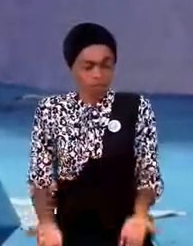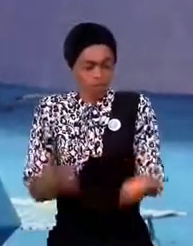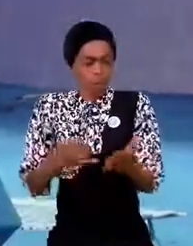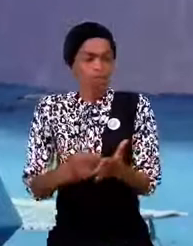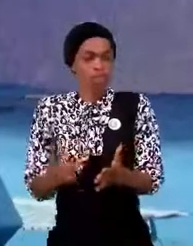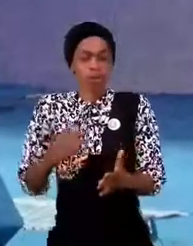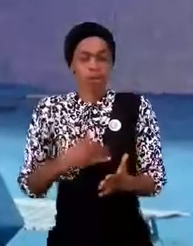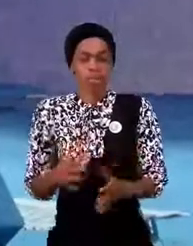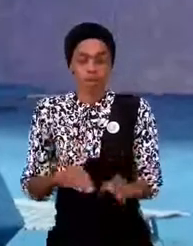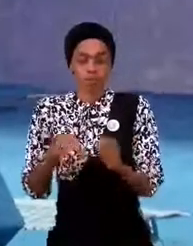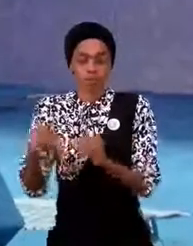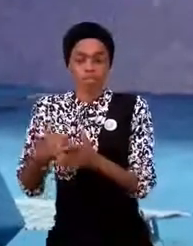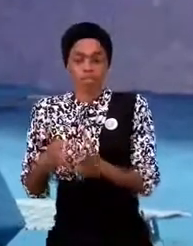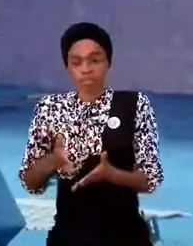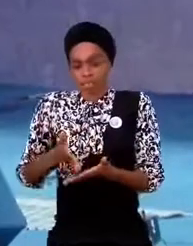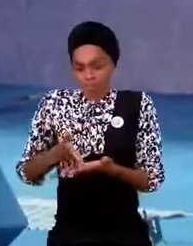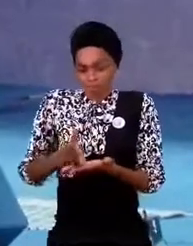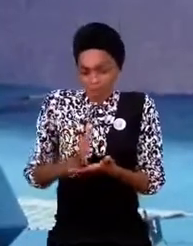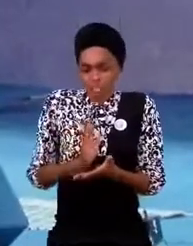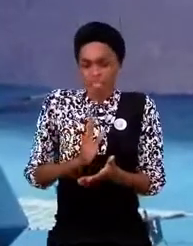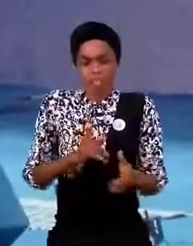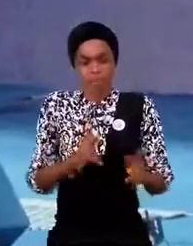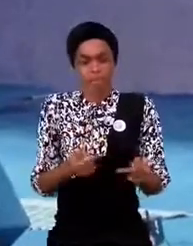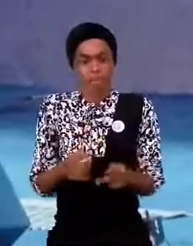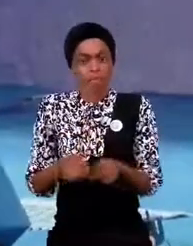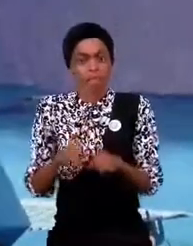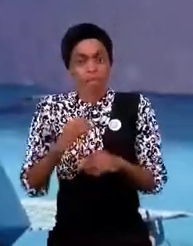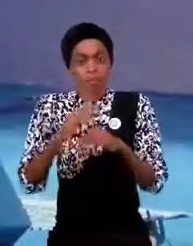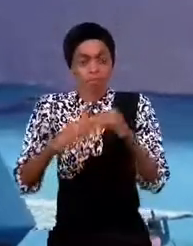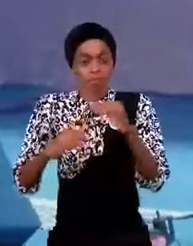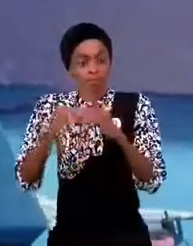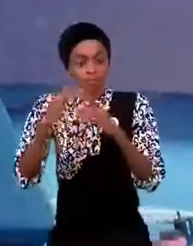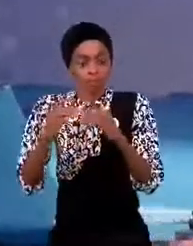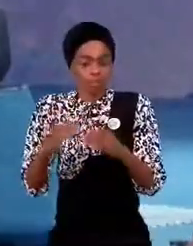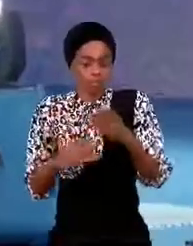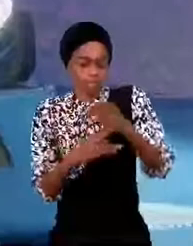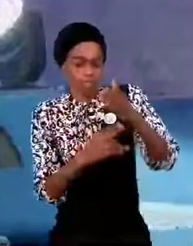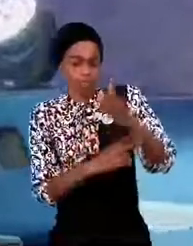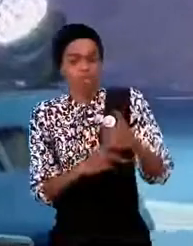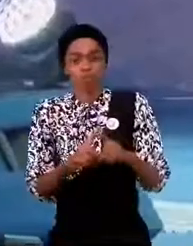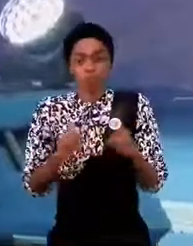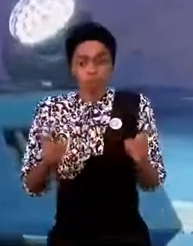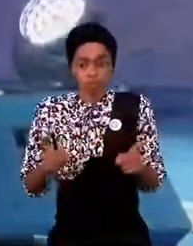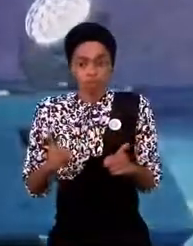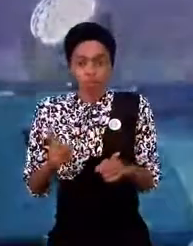bâtir le pont. Mais ce que l'homme ne peut pas faire, la machine est puissante